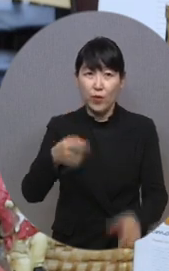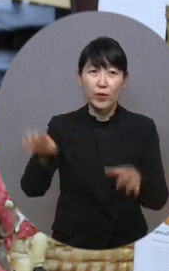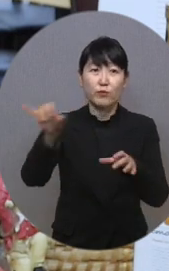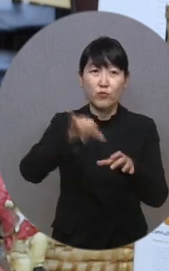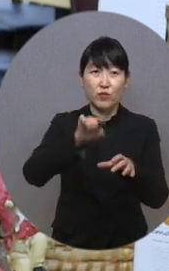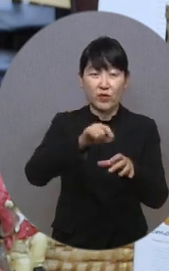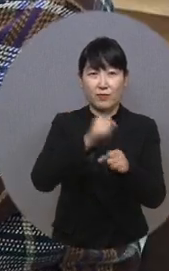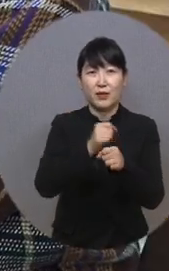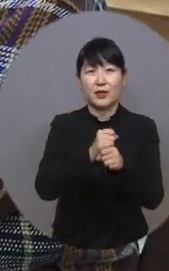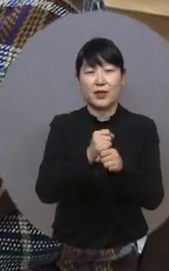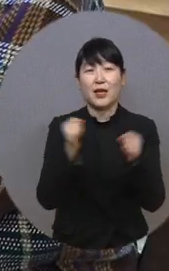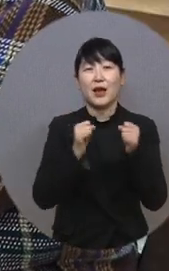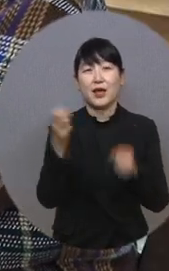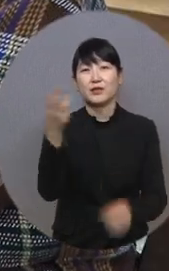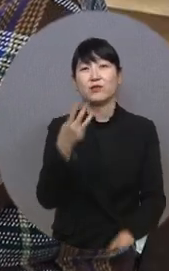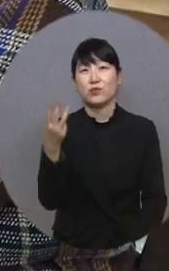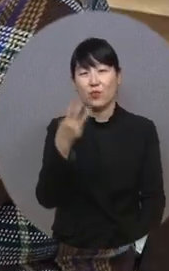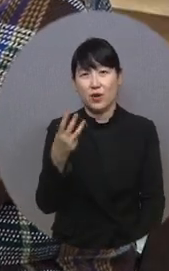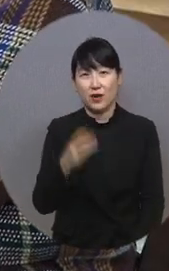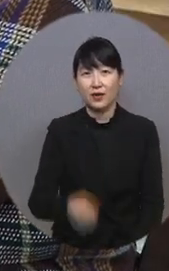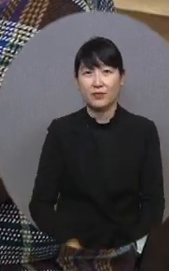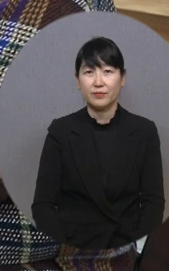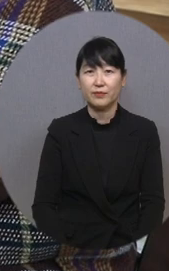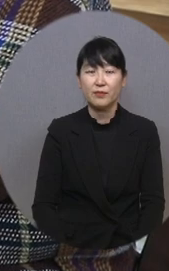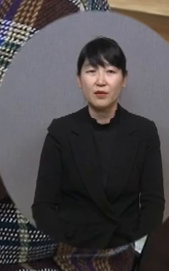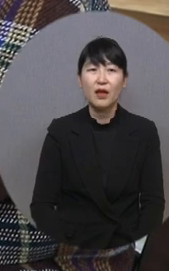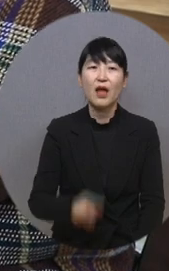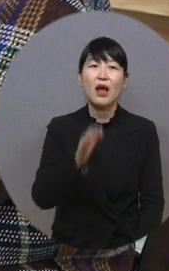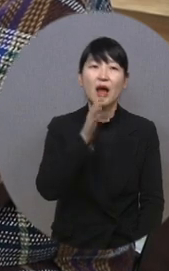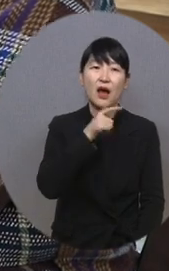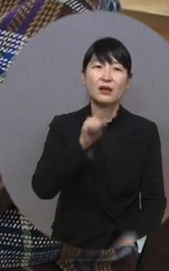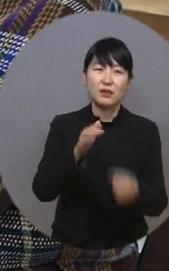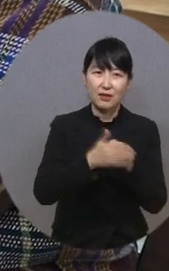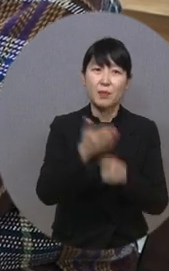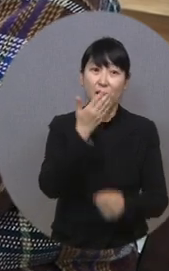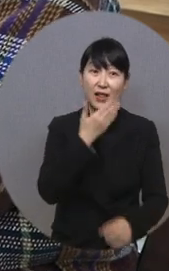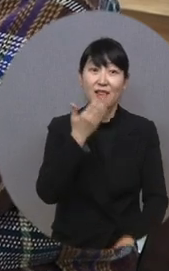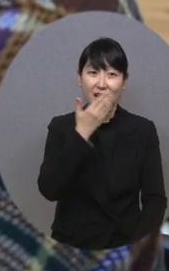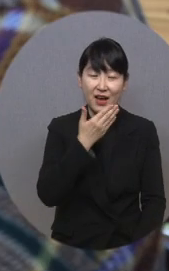아이스 와인입니다. 그래서 이 아이스 와인이 조금 더 당도가 높은 예. 거네요.